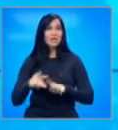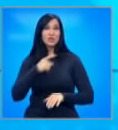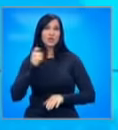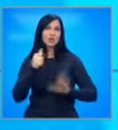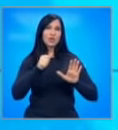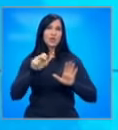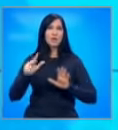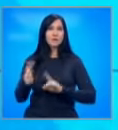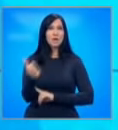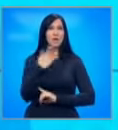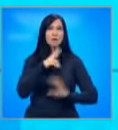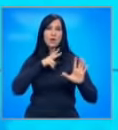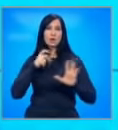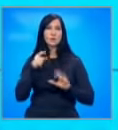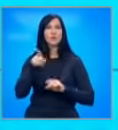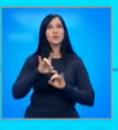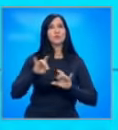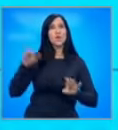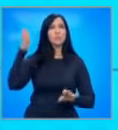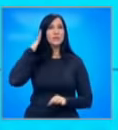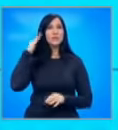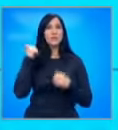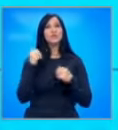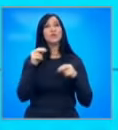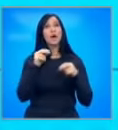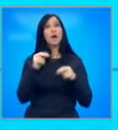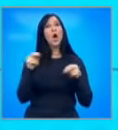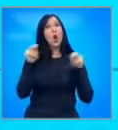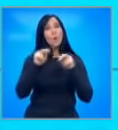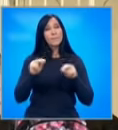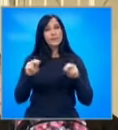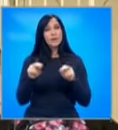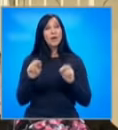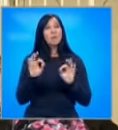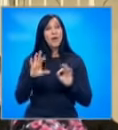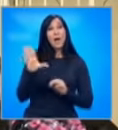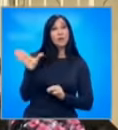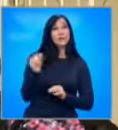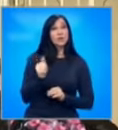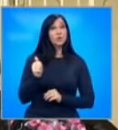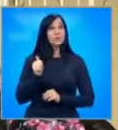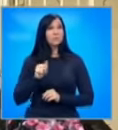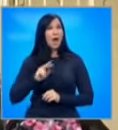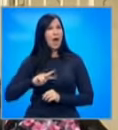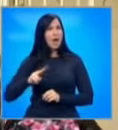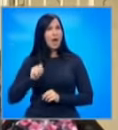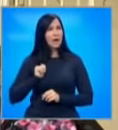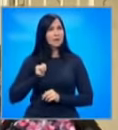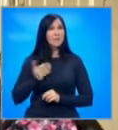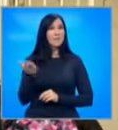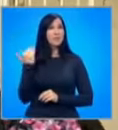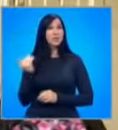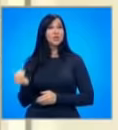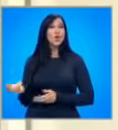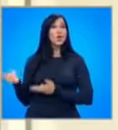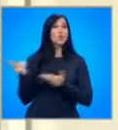168 800. Това съобщават от Министерството на образованието. Така, заедно с резервите от предишните доставки в склада